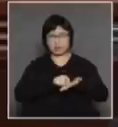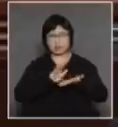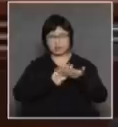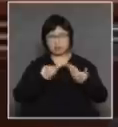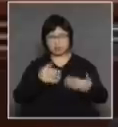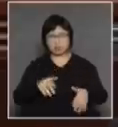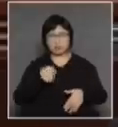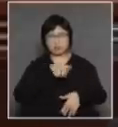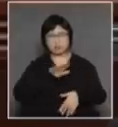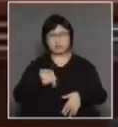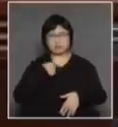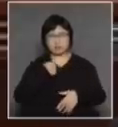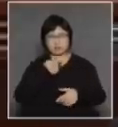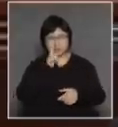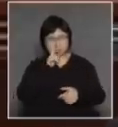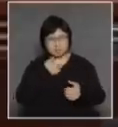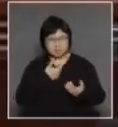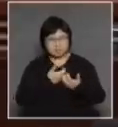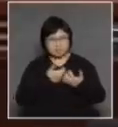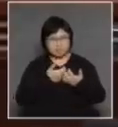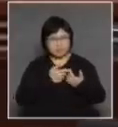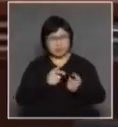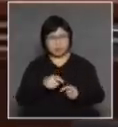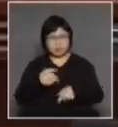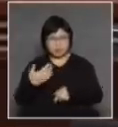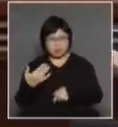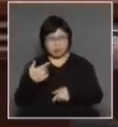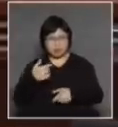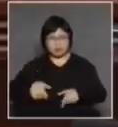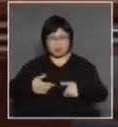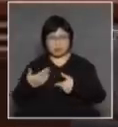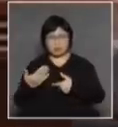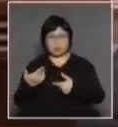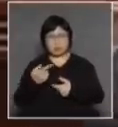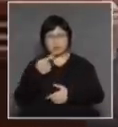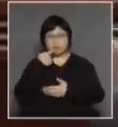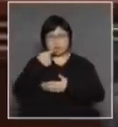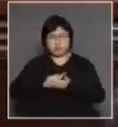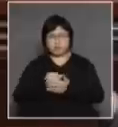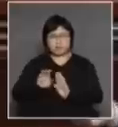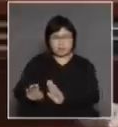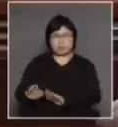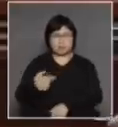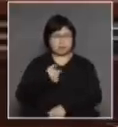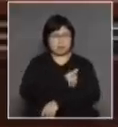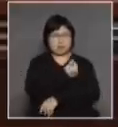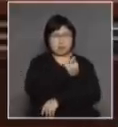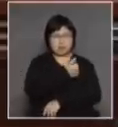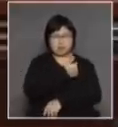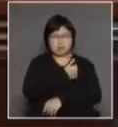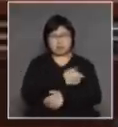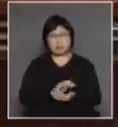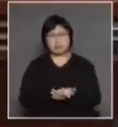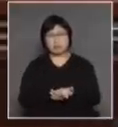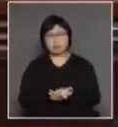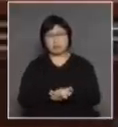要係量入為出，避免赤字。我哋完全成功啊，主席，超曬標啊！因